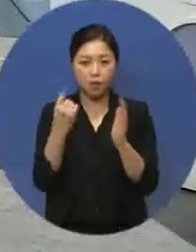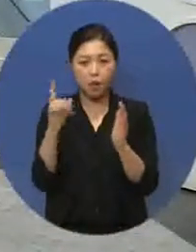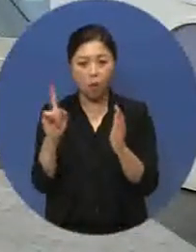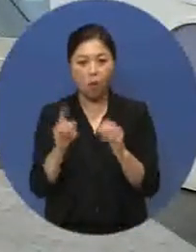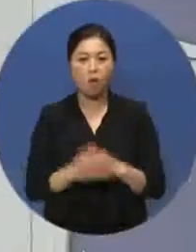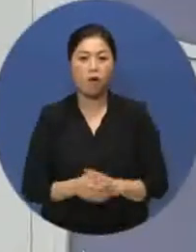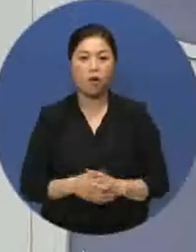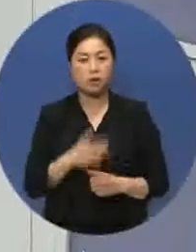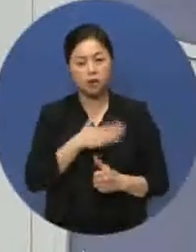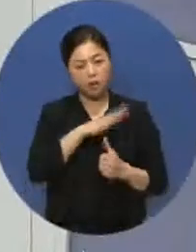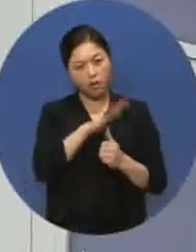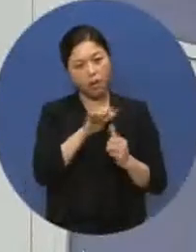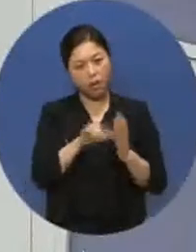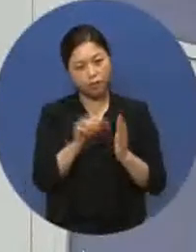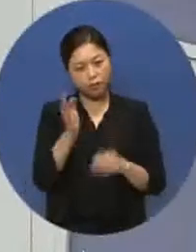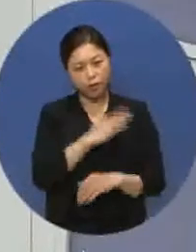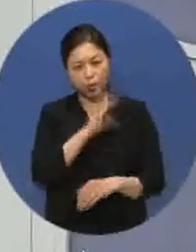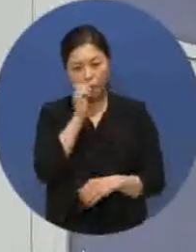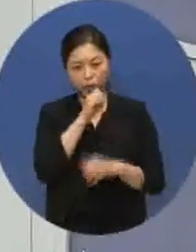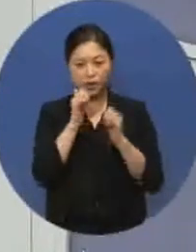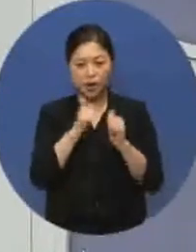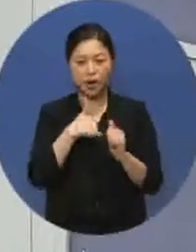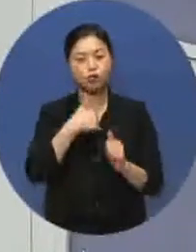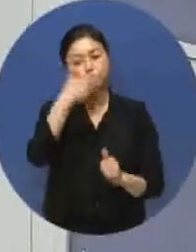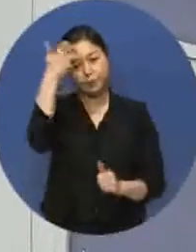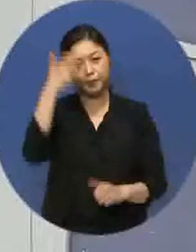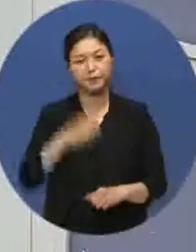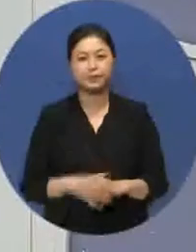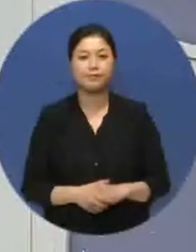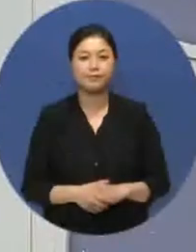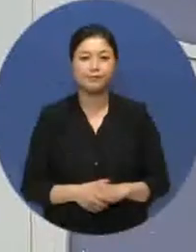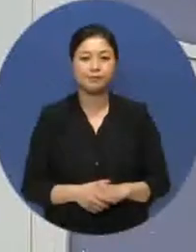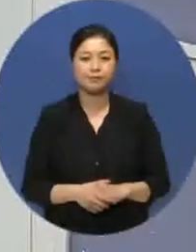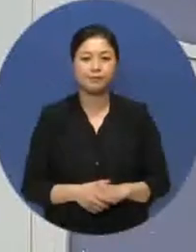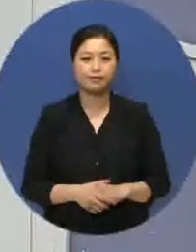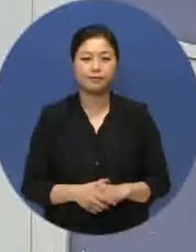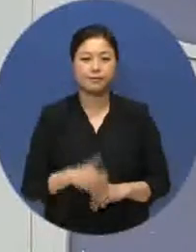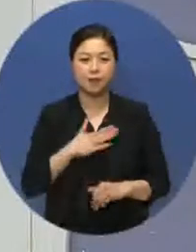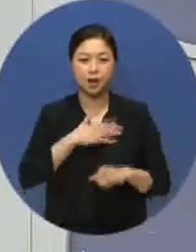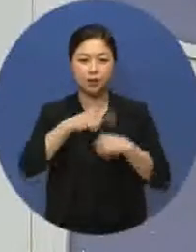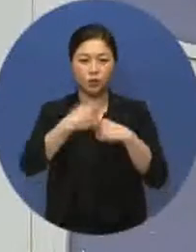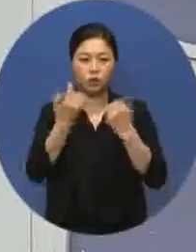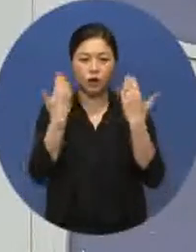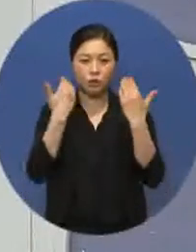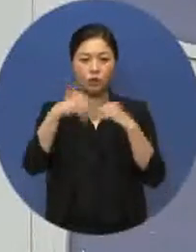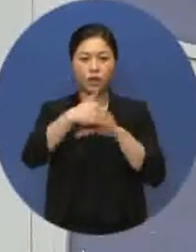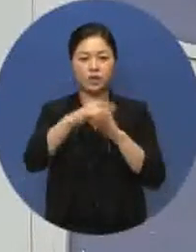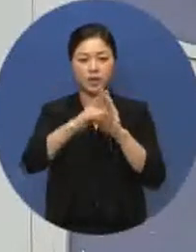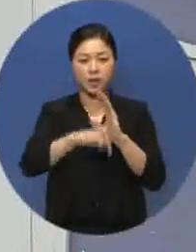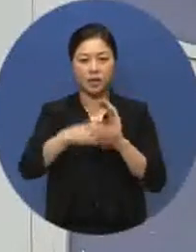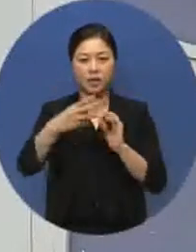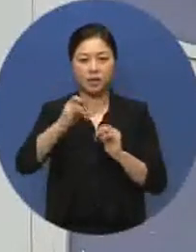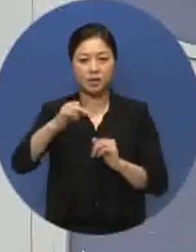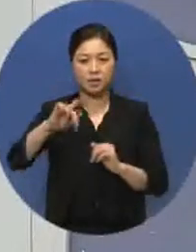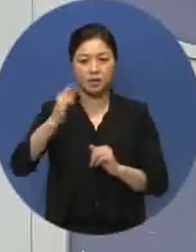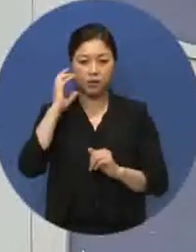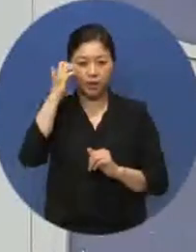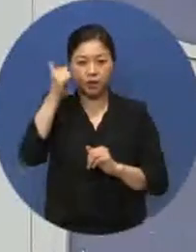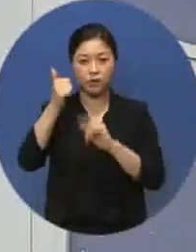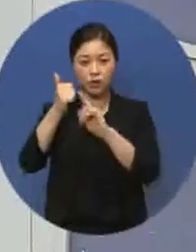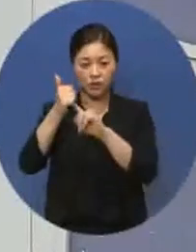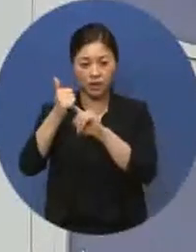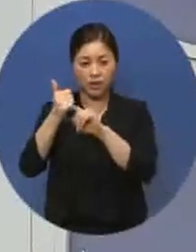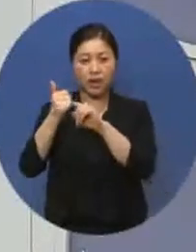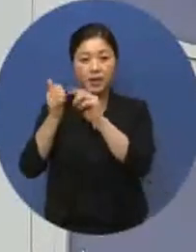저는 아주 어렸을 때부터 그 변호사가 꿈이었는데요. 아. 제가 초등학교 다닐 때 링컨 대통령의 전기를